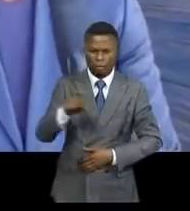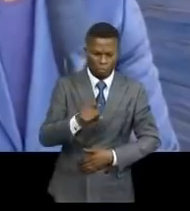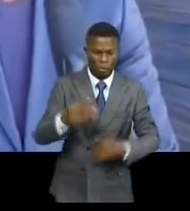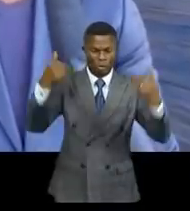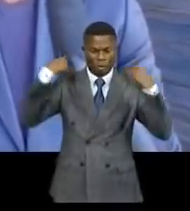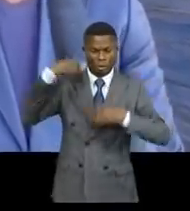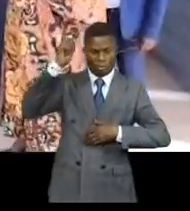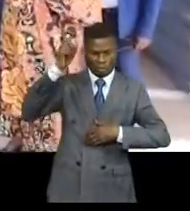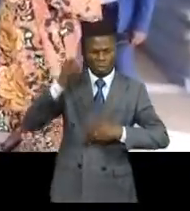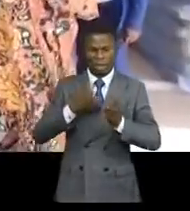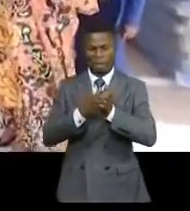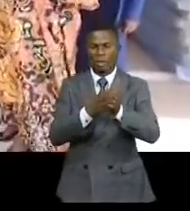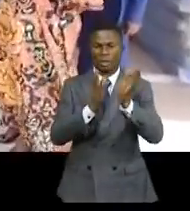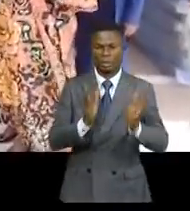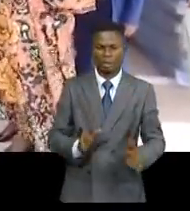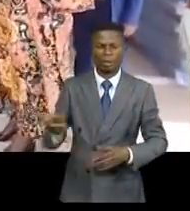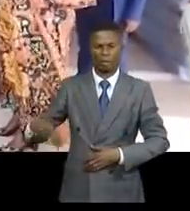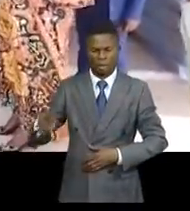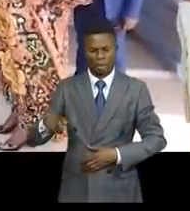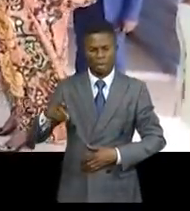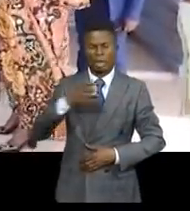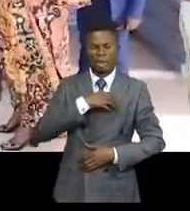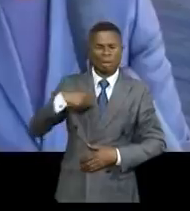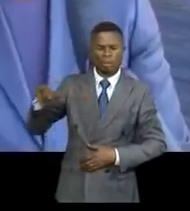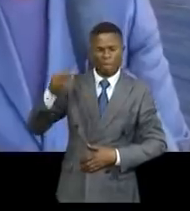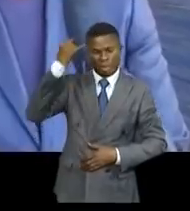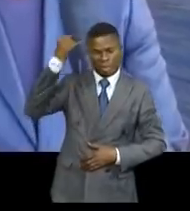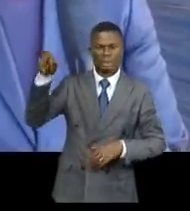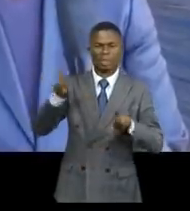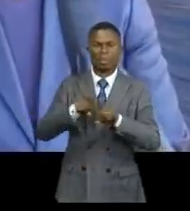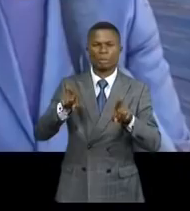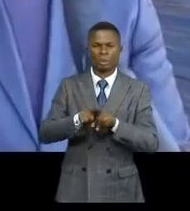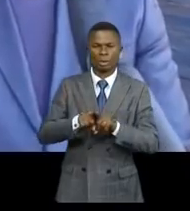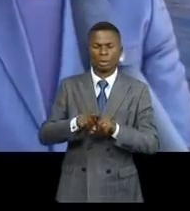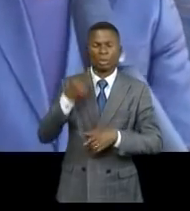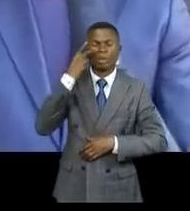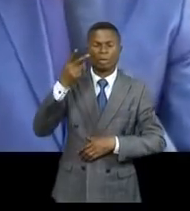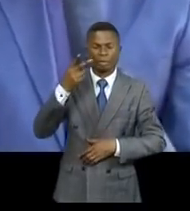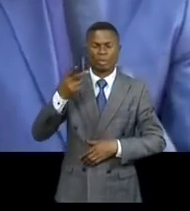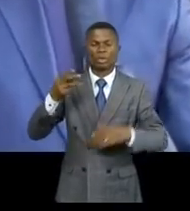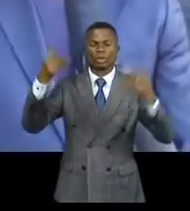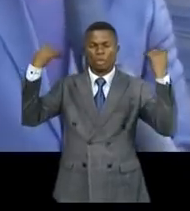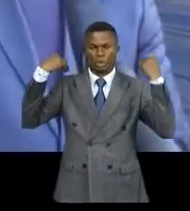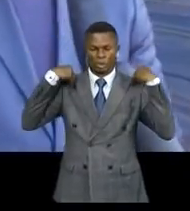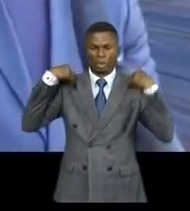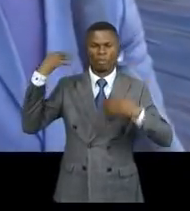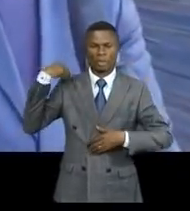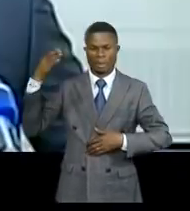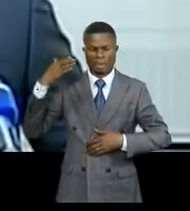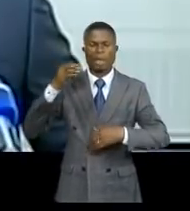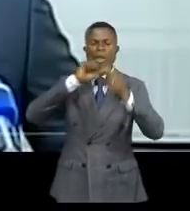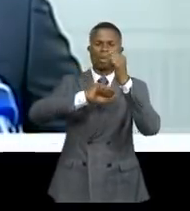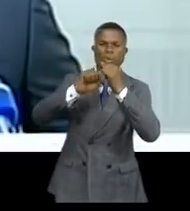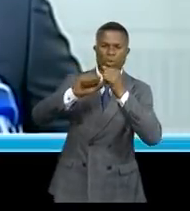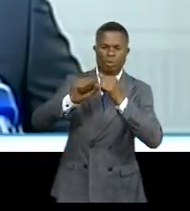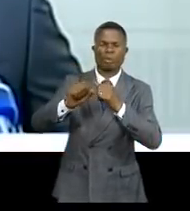sommet de la province qui pense comme la vision du chef est en train de promouvoir le